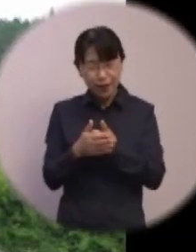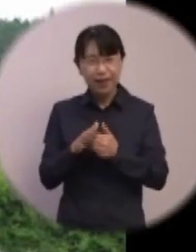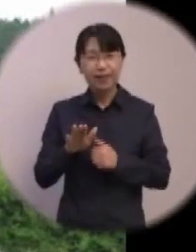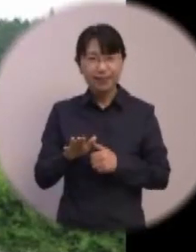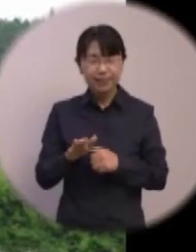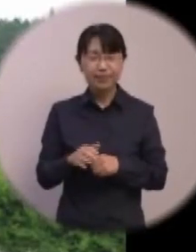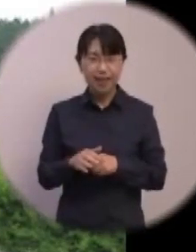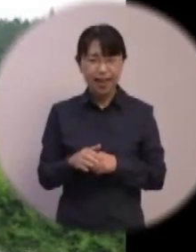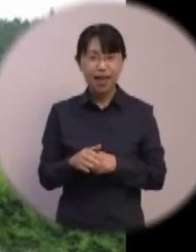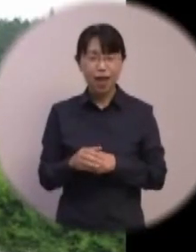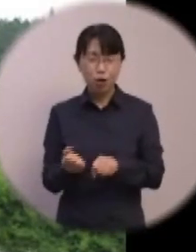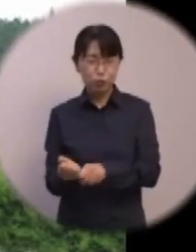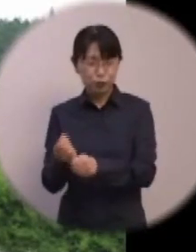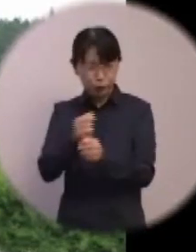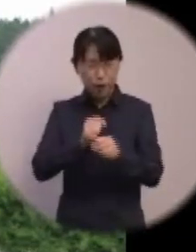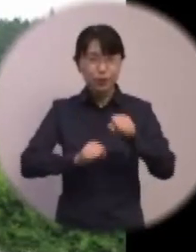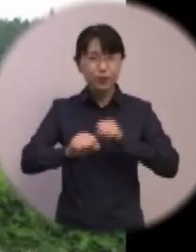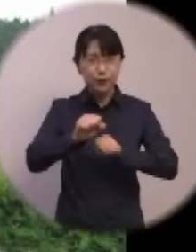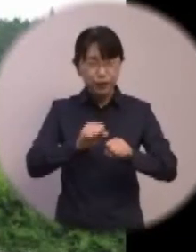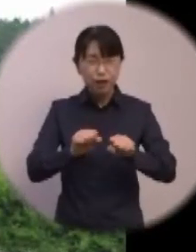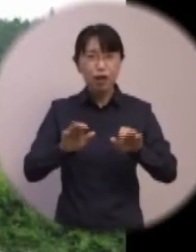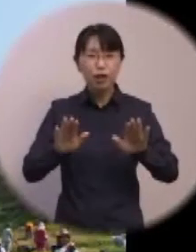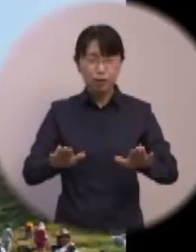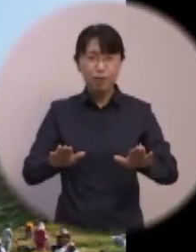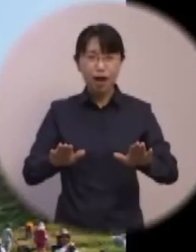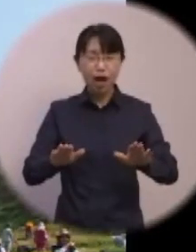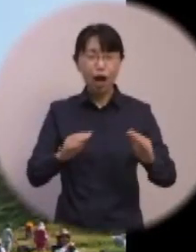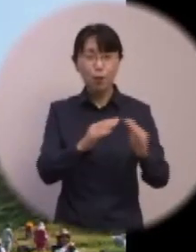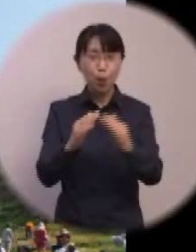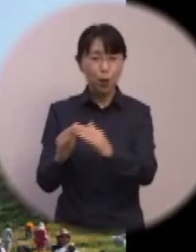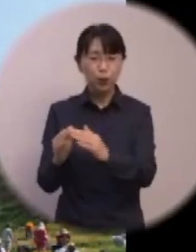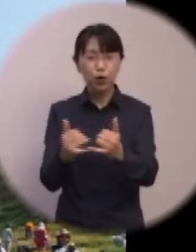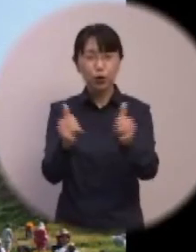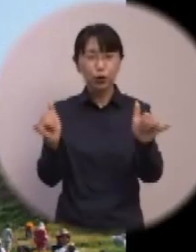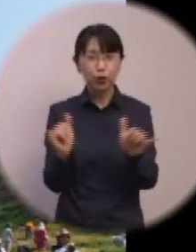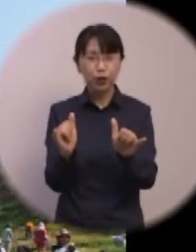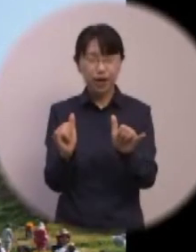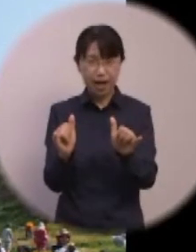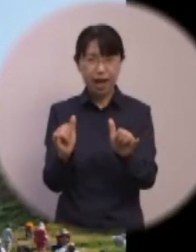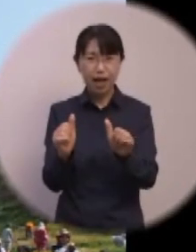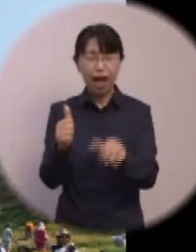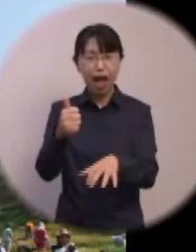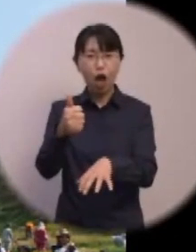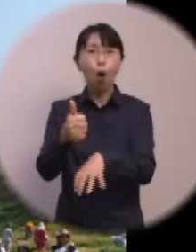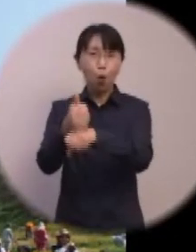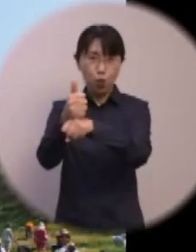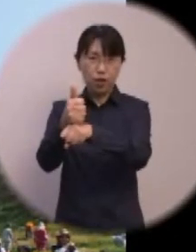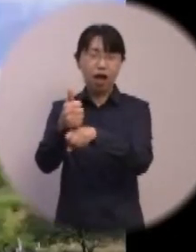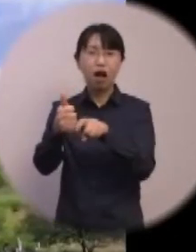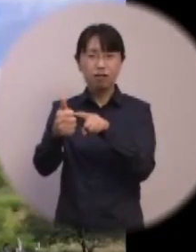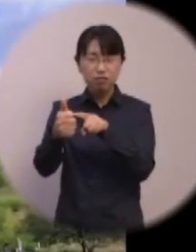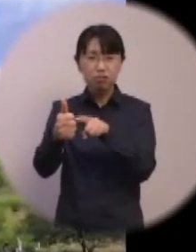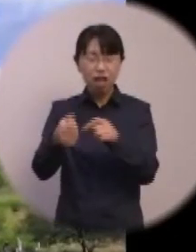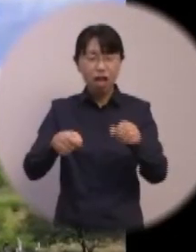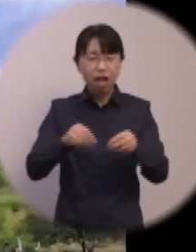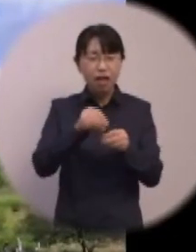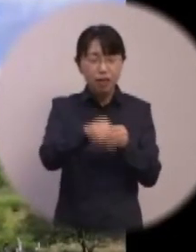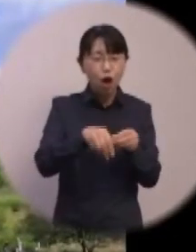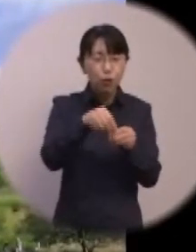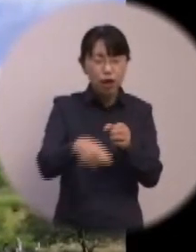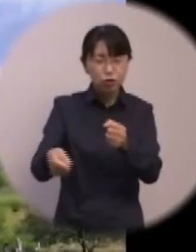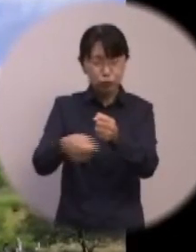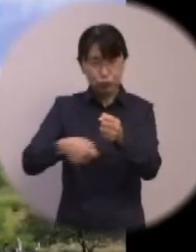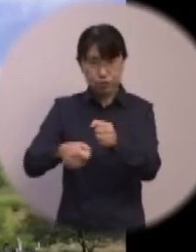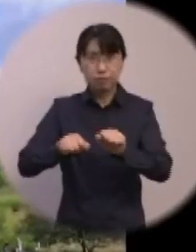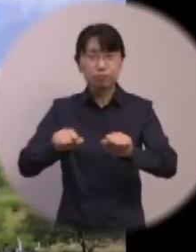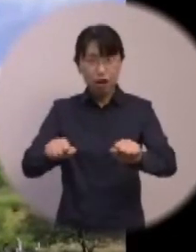て棚田復活に取り組み、現在では都市に住む人たちが棚田のオーナーとなって田植えや収穫を行っている